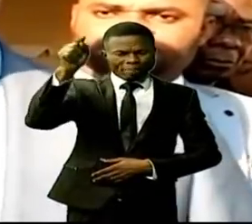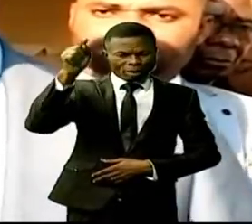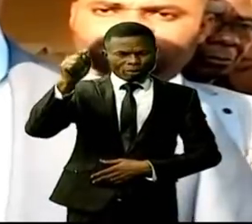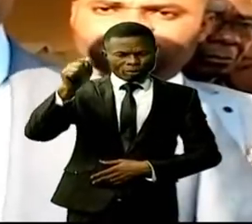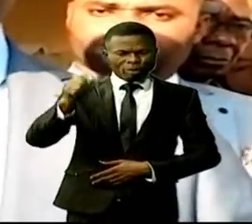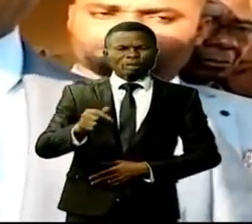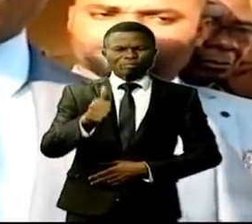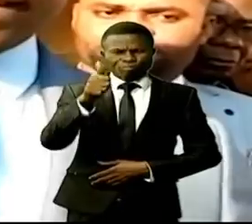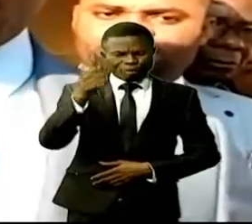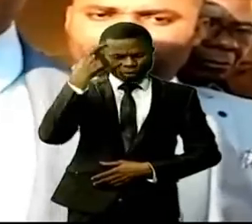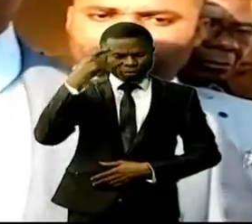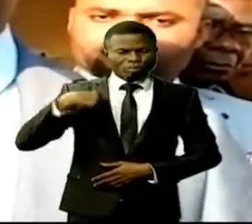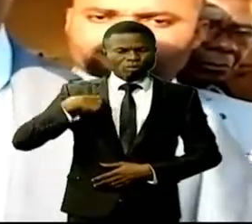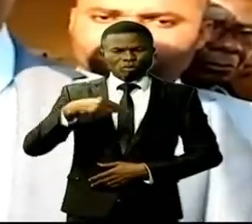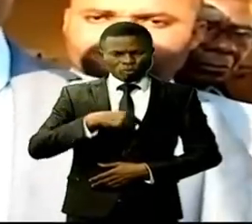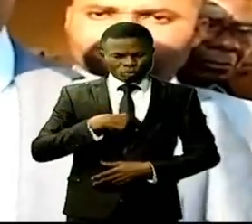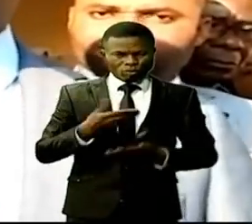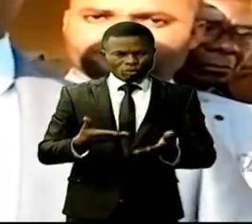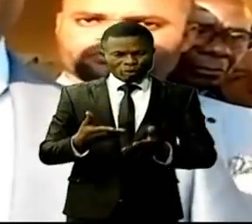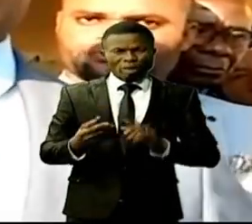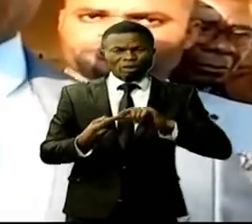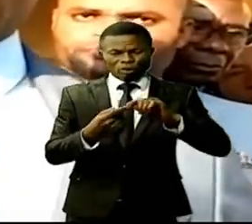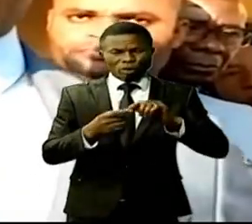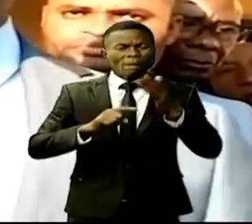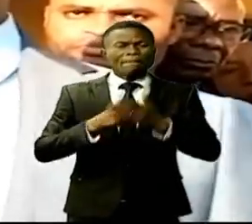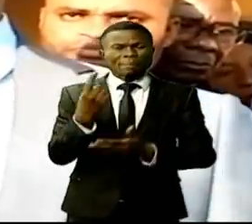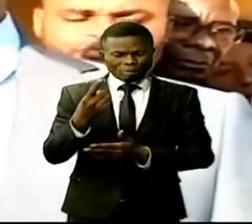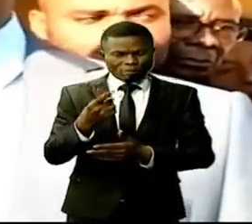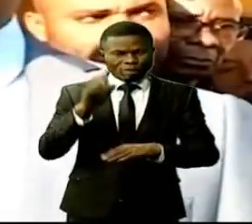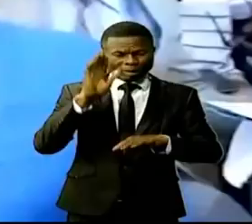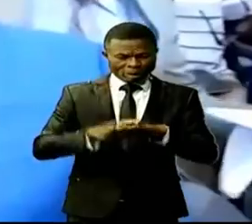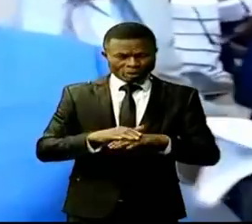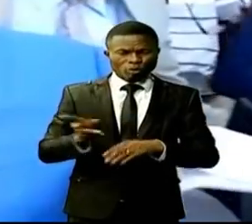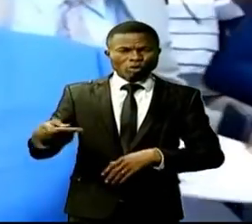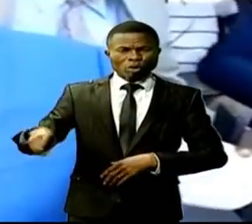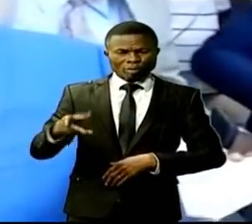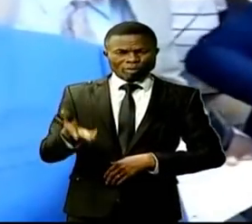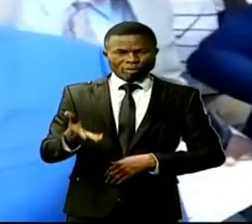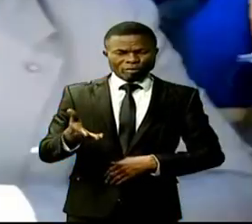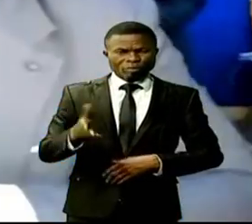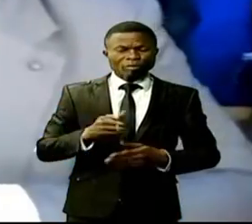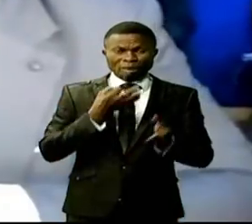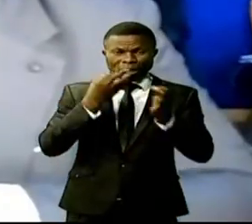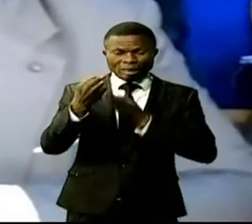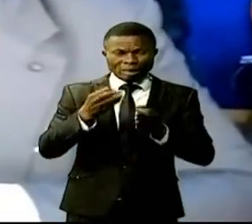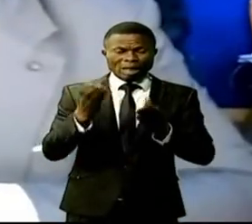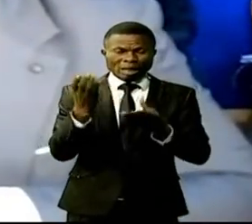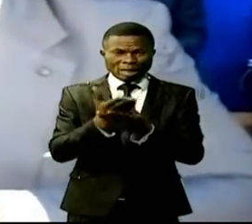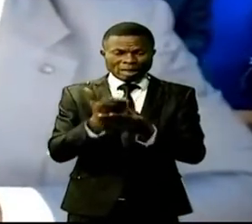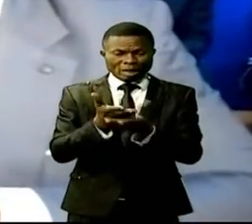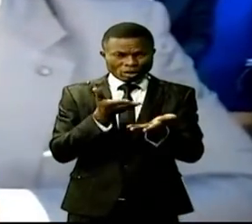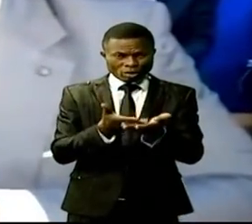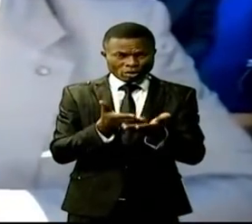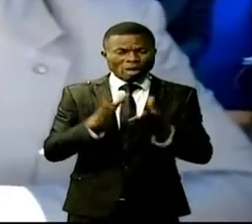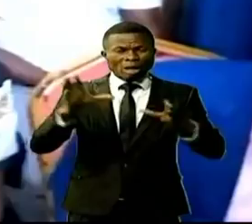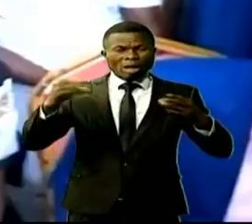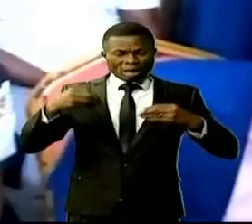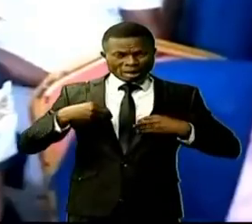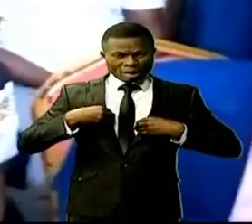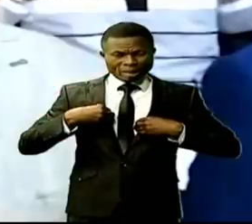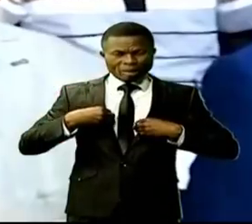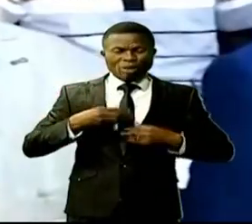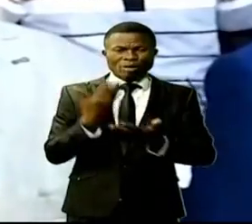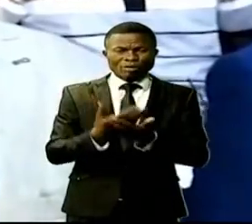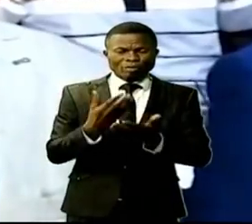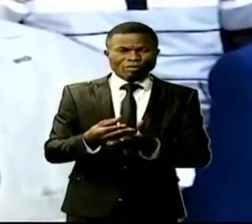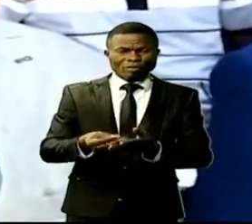chose, donc une particularité, pour la première fois que cela soit venu. Ici est de préciser que ces documents déclarés recevables est immédiatement